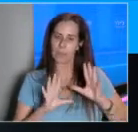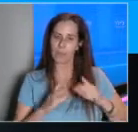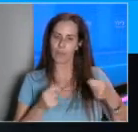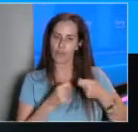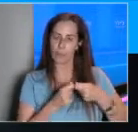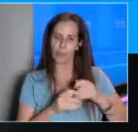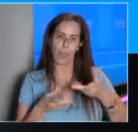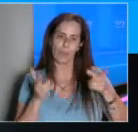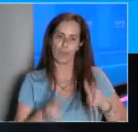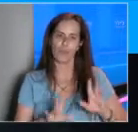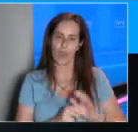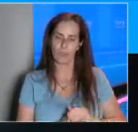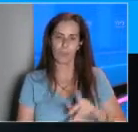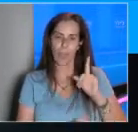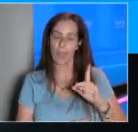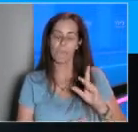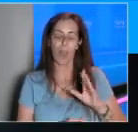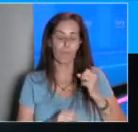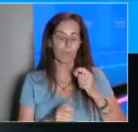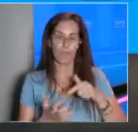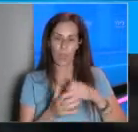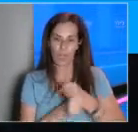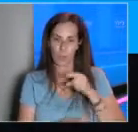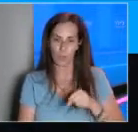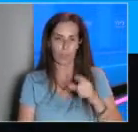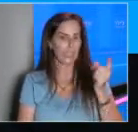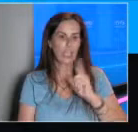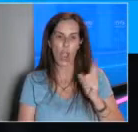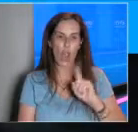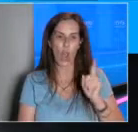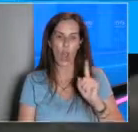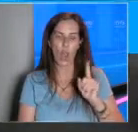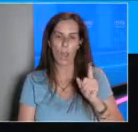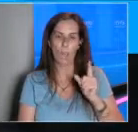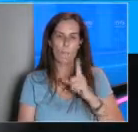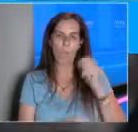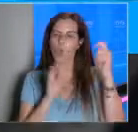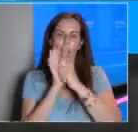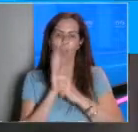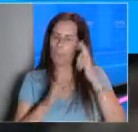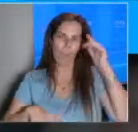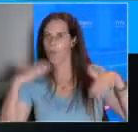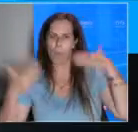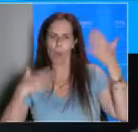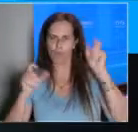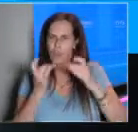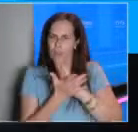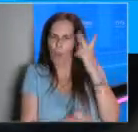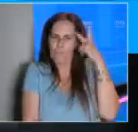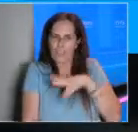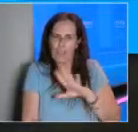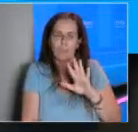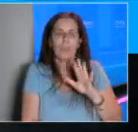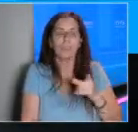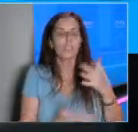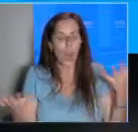המגעים שלו ככל האפשר. אבל הדרך להשיג את זה היא לא בעשרות ומאות תקנות מבולבלות שאף אחד לא מבין אותן.